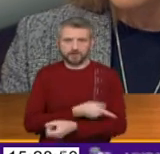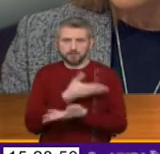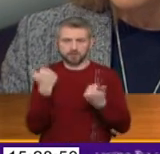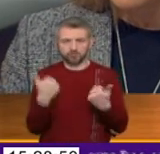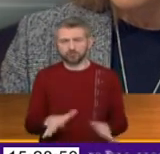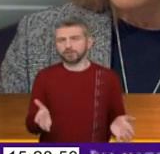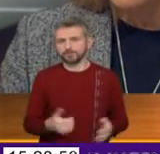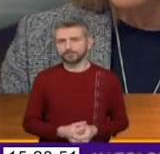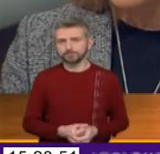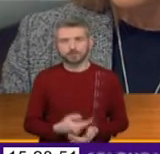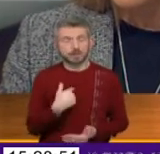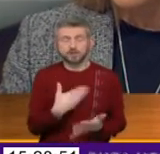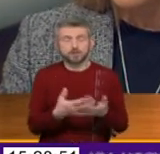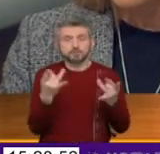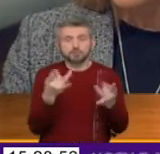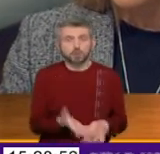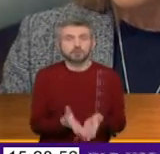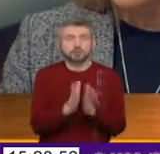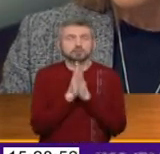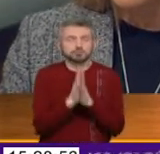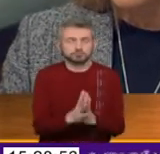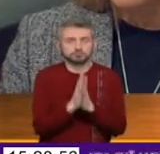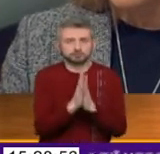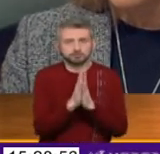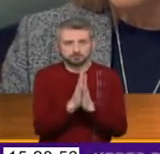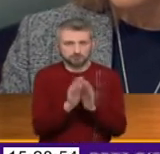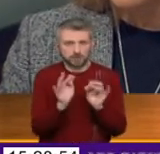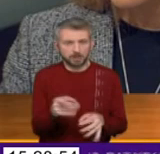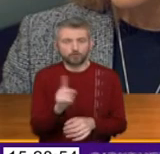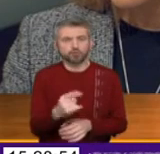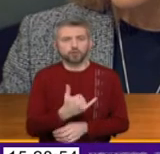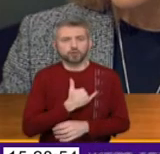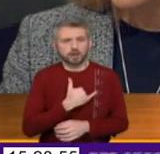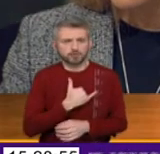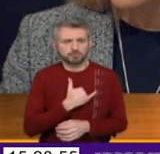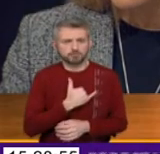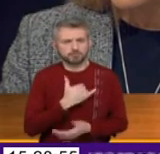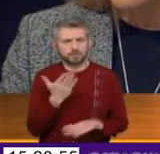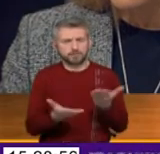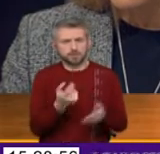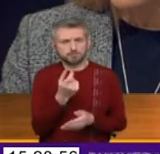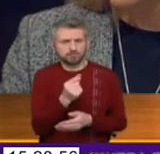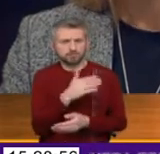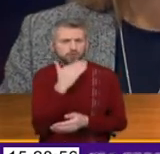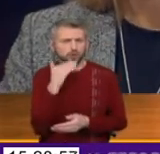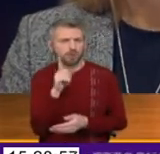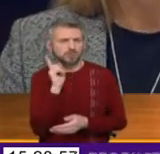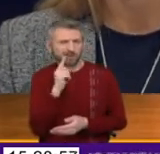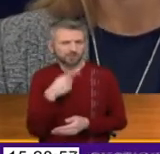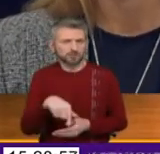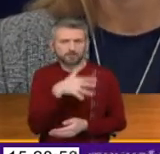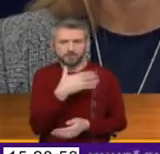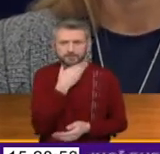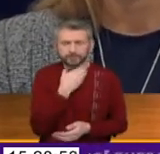понимаете? И я вот просто слезно прошу. Дело в том, что у нас, получается, наверное, и много молодежи, им некогда все